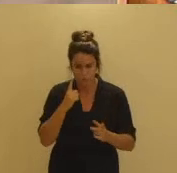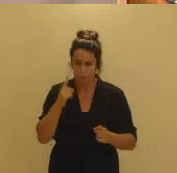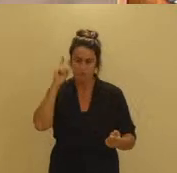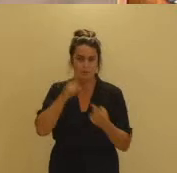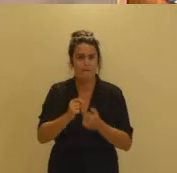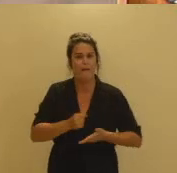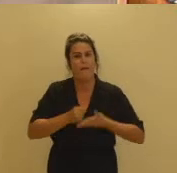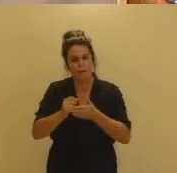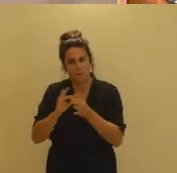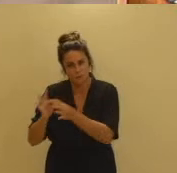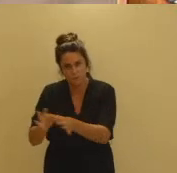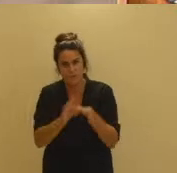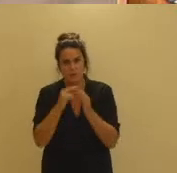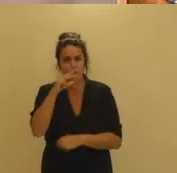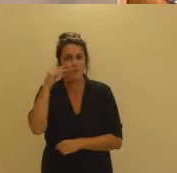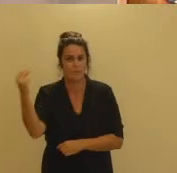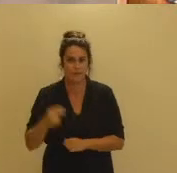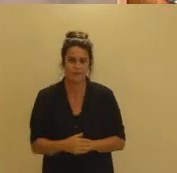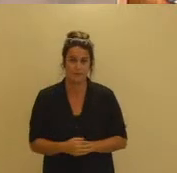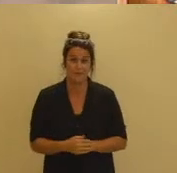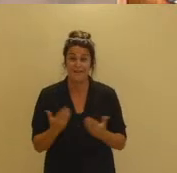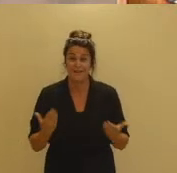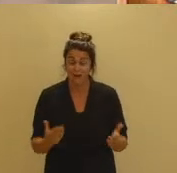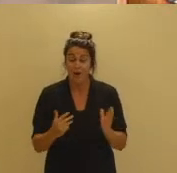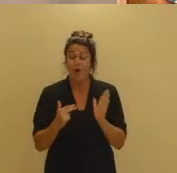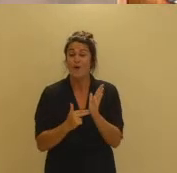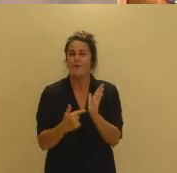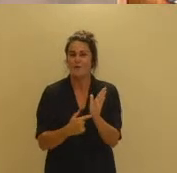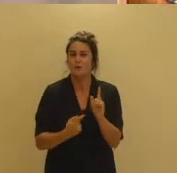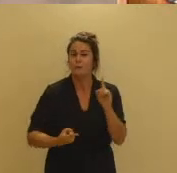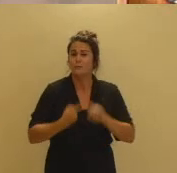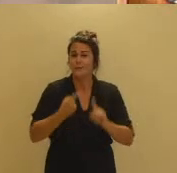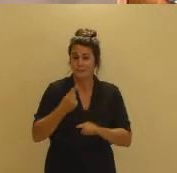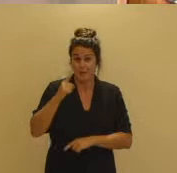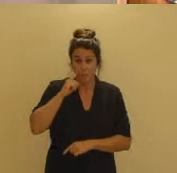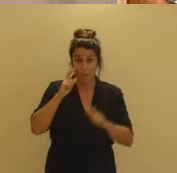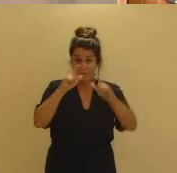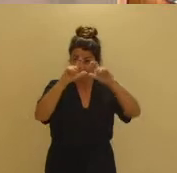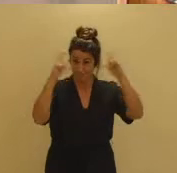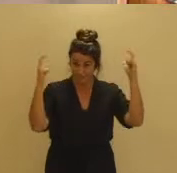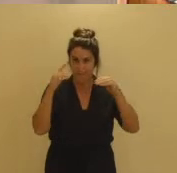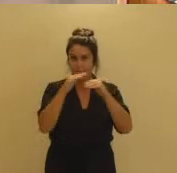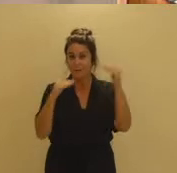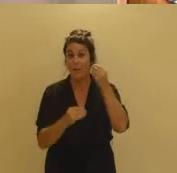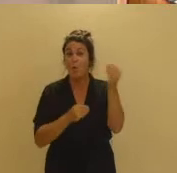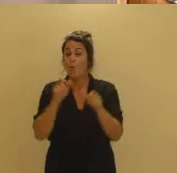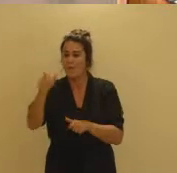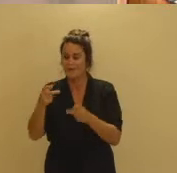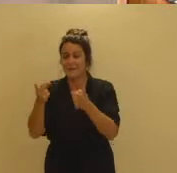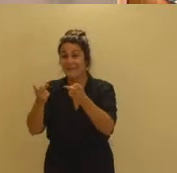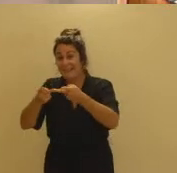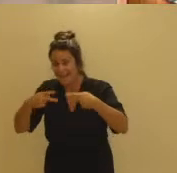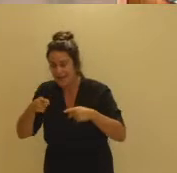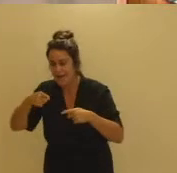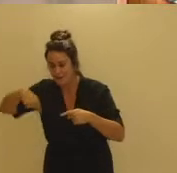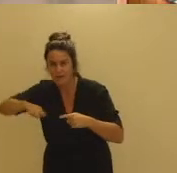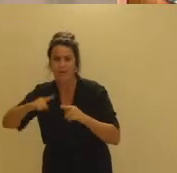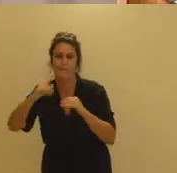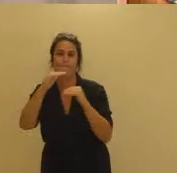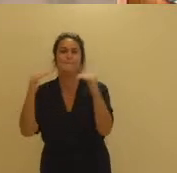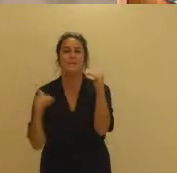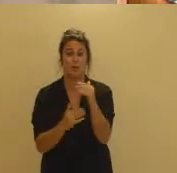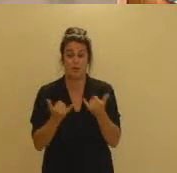humanitaire. La particularité de cette convention est qu'elle porte sur des mineurs ou présumés mineurs qui ont des droits sur notre